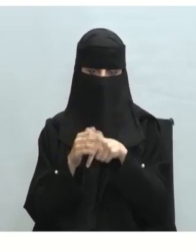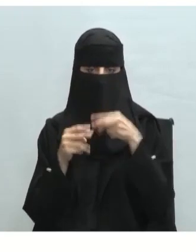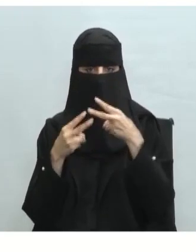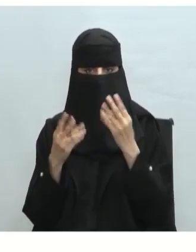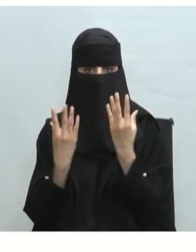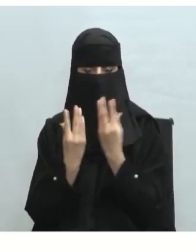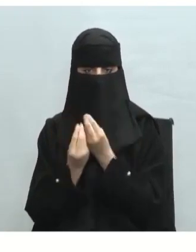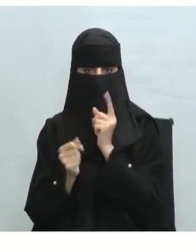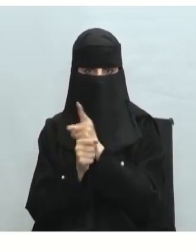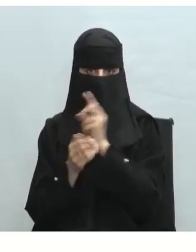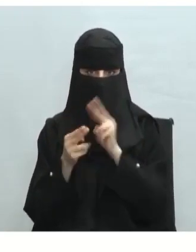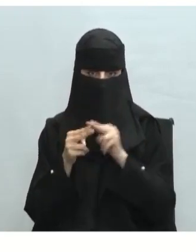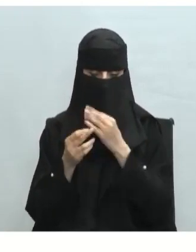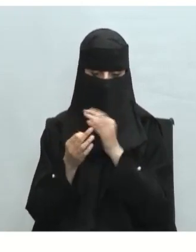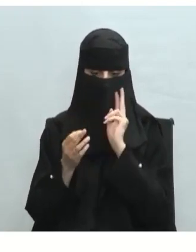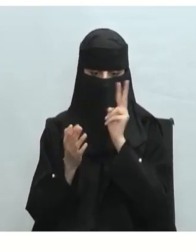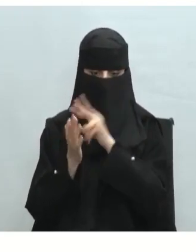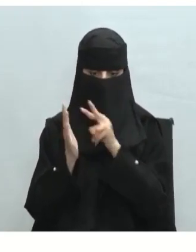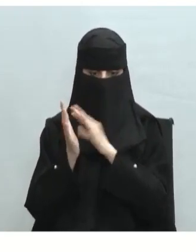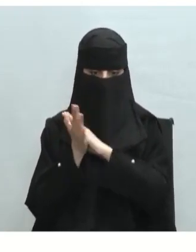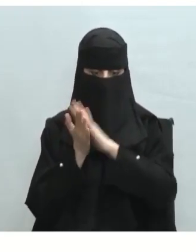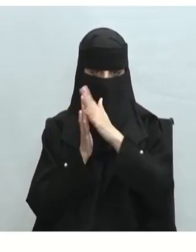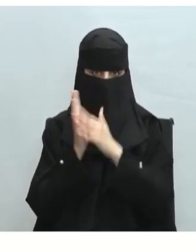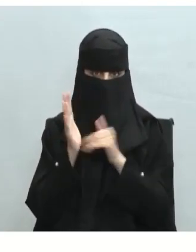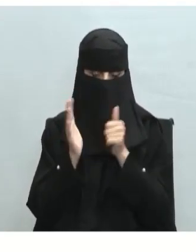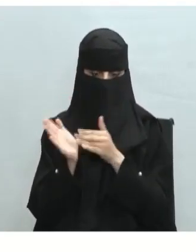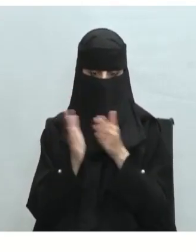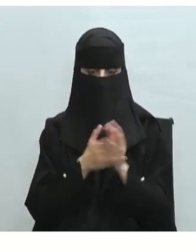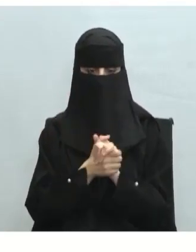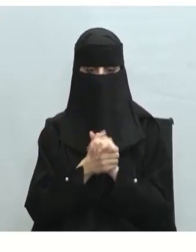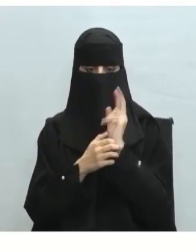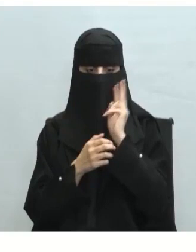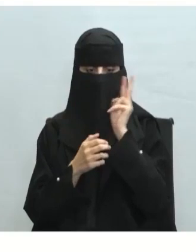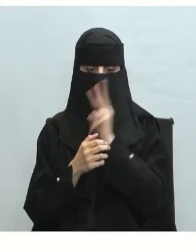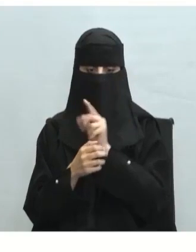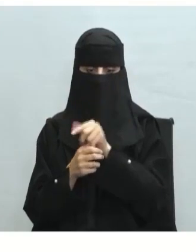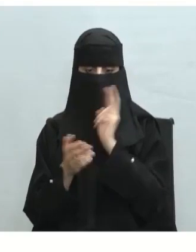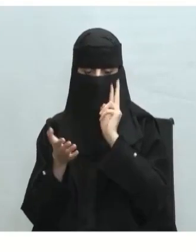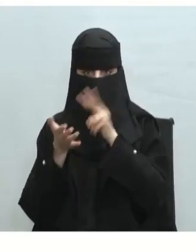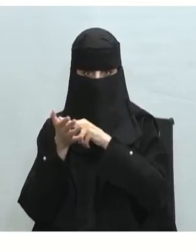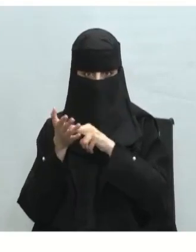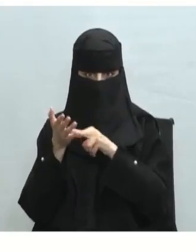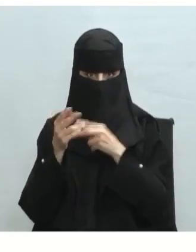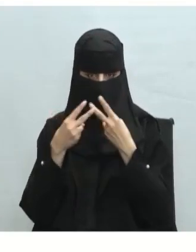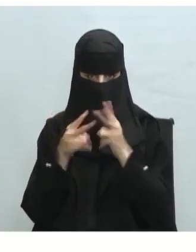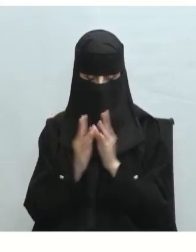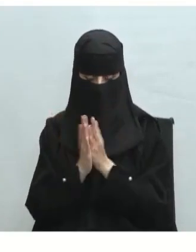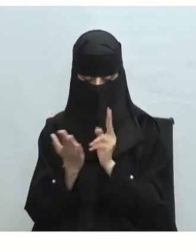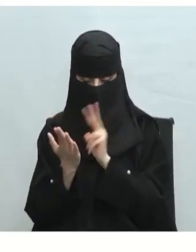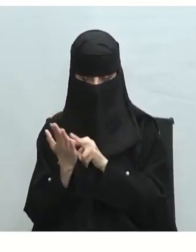هنا لاحظ هنا القراءه وهذا هو ملخص القراءه ثم الخطوات والعمليات طبعا هنا القراءه التمهيديه مساويه